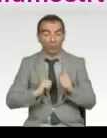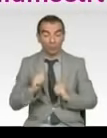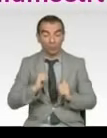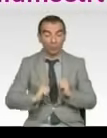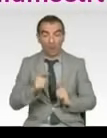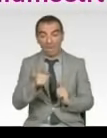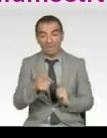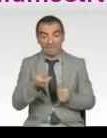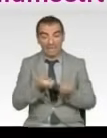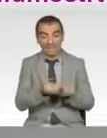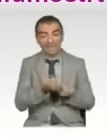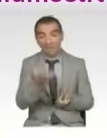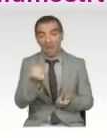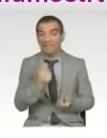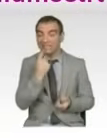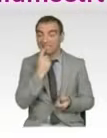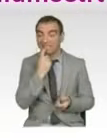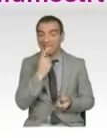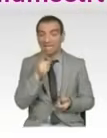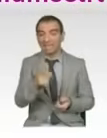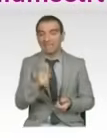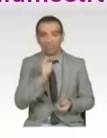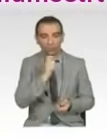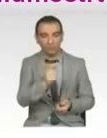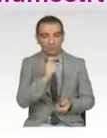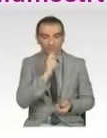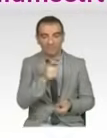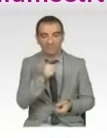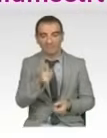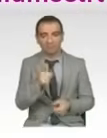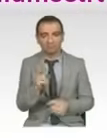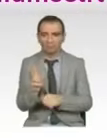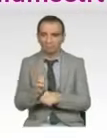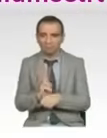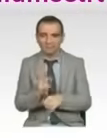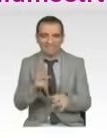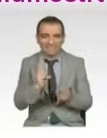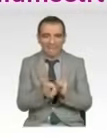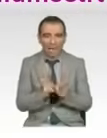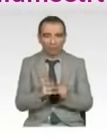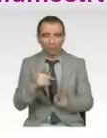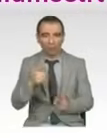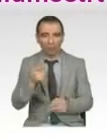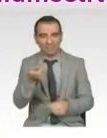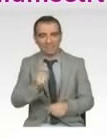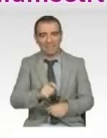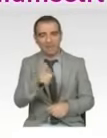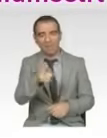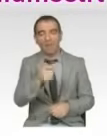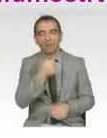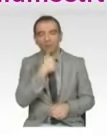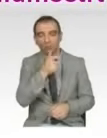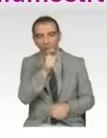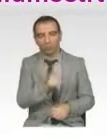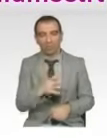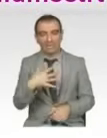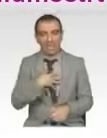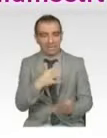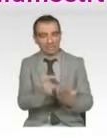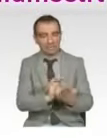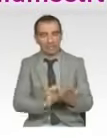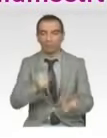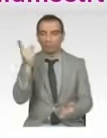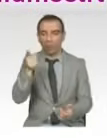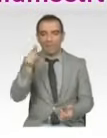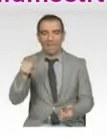Üniversite eğitimi aldığı yıllarda sunuculuk ve stand-up gösterileri yapan Abdülkerim Kasongo, kendi yazıp